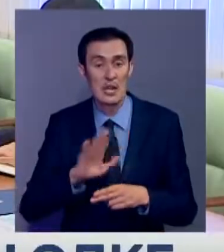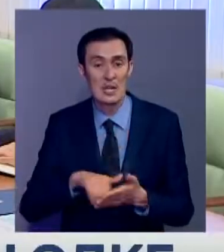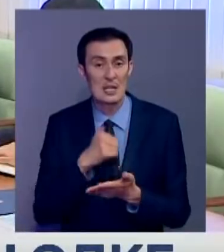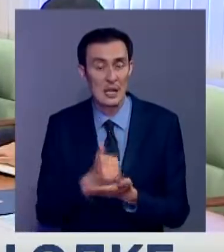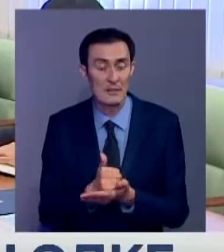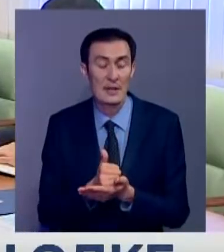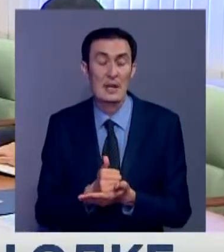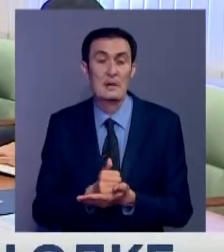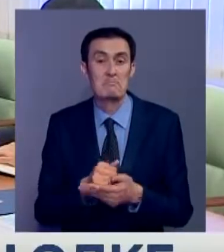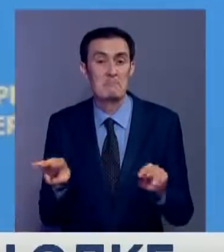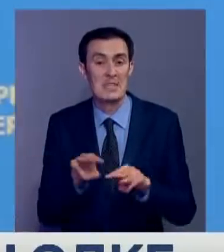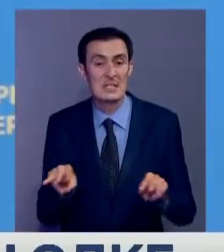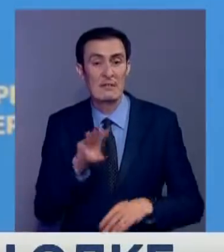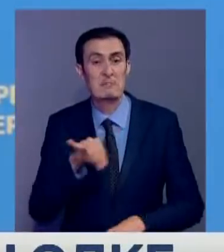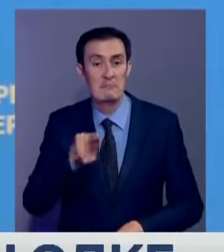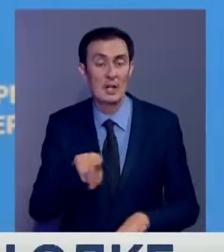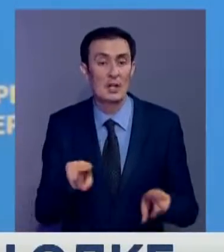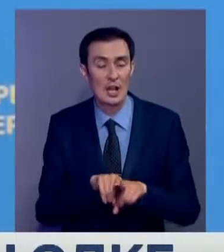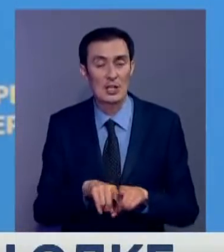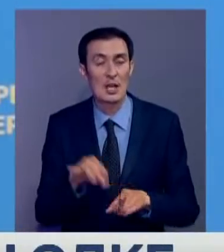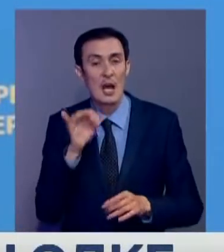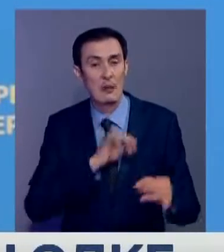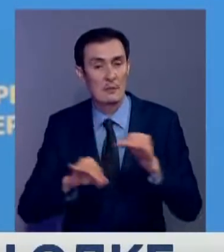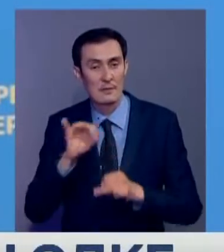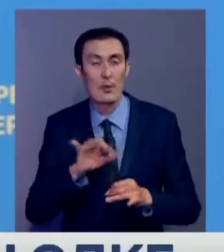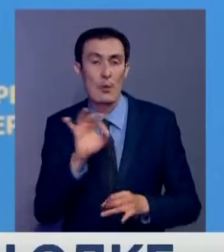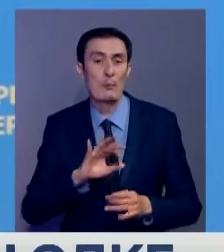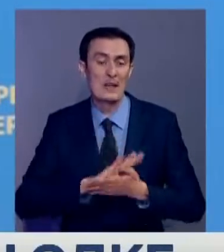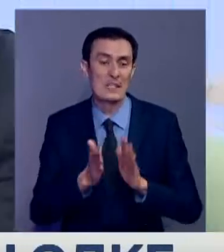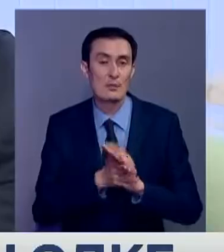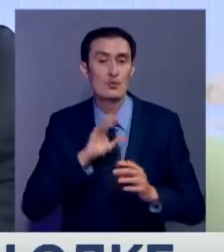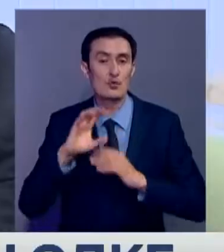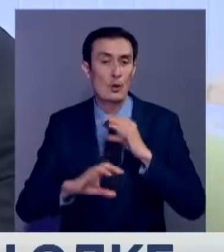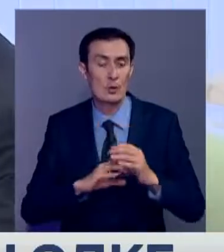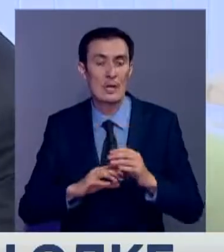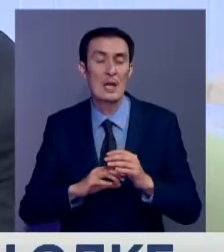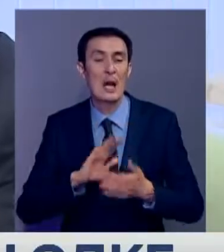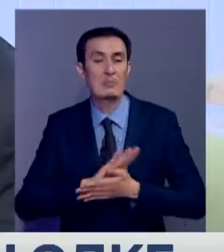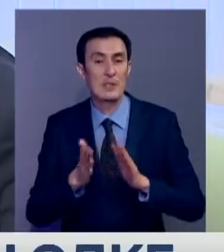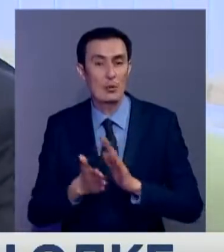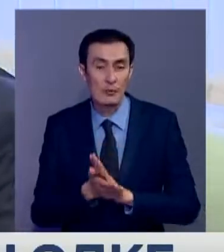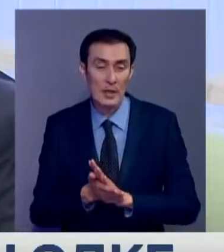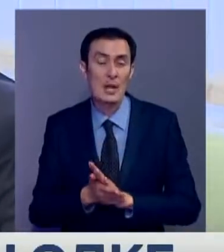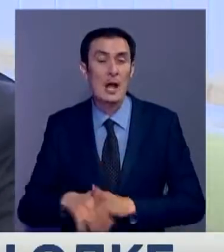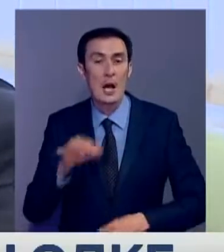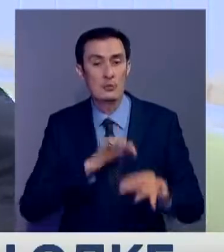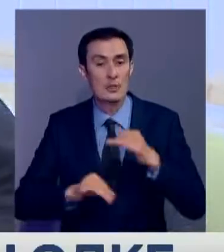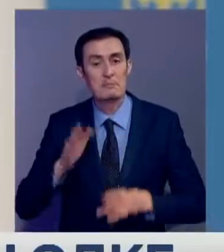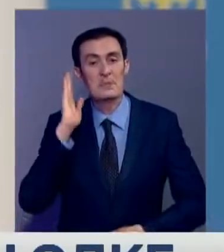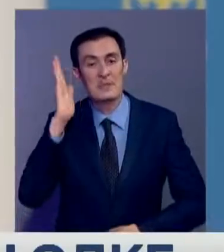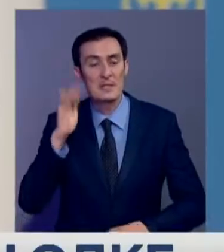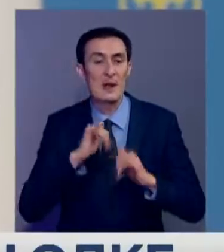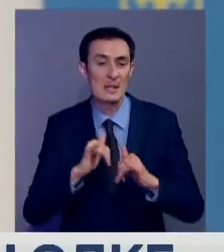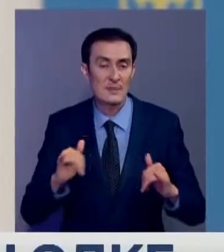главам внешнеполитических ведомств также обменяться позициями по международной и региональной обстановке и обсудить